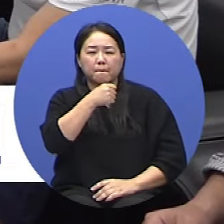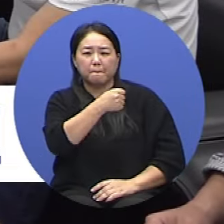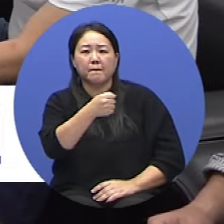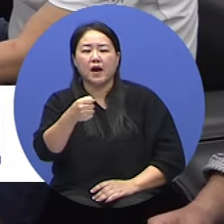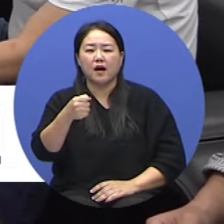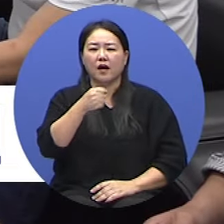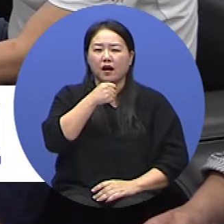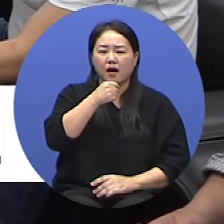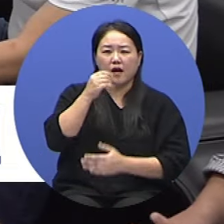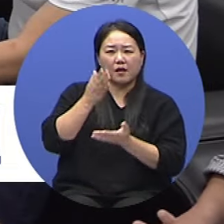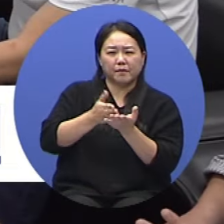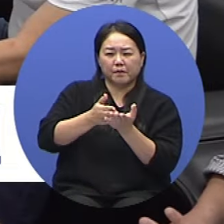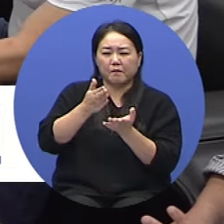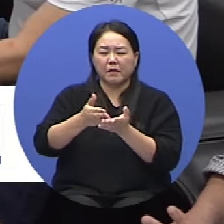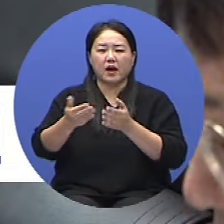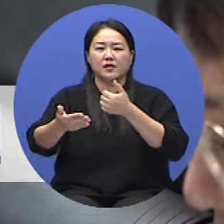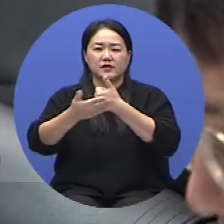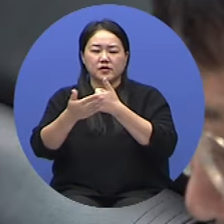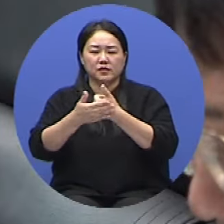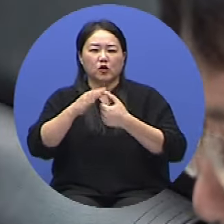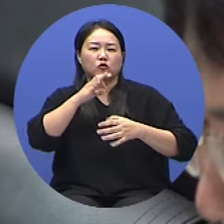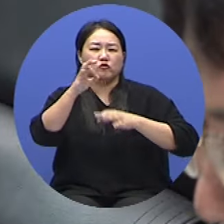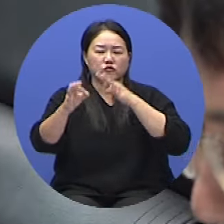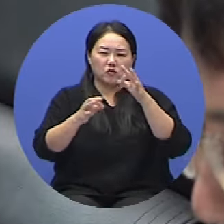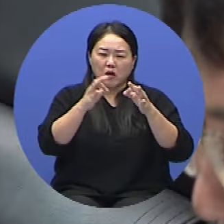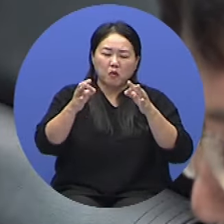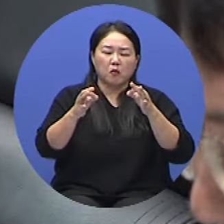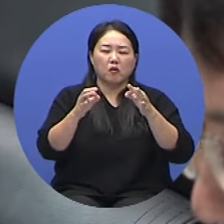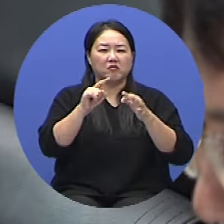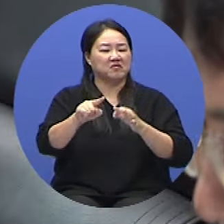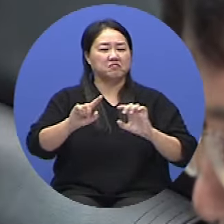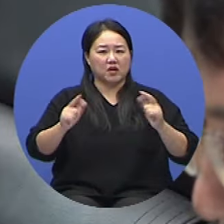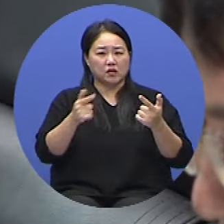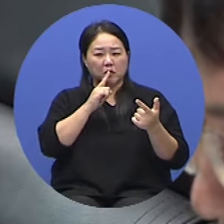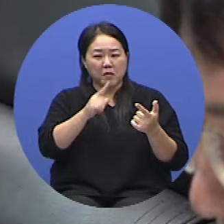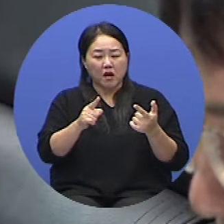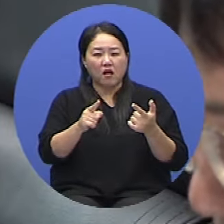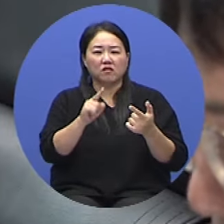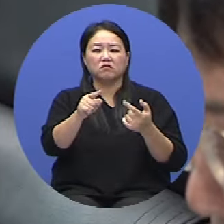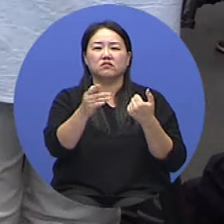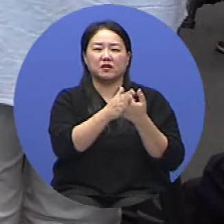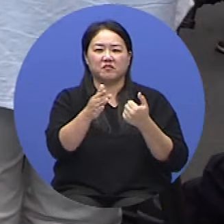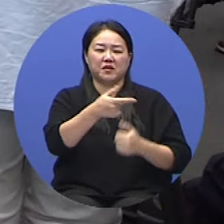하지 않은 것처럼 기자회견에서 답변한 혐의로 재판에 넘겨졌습니다.